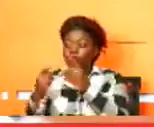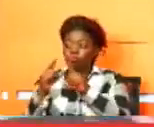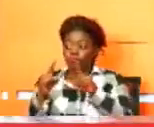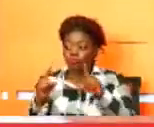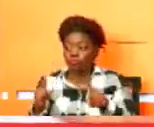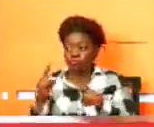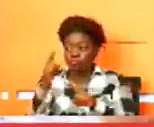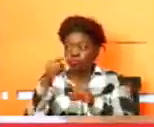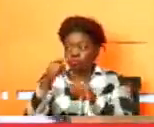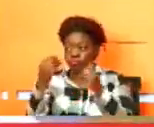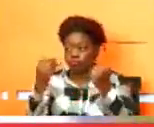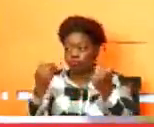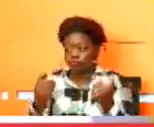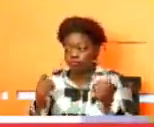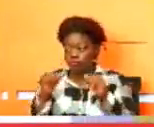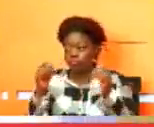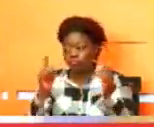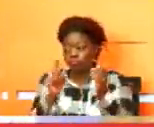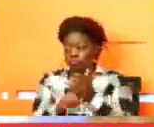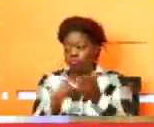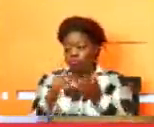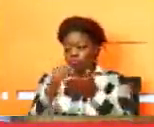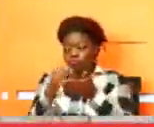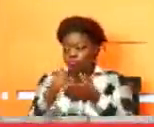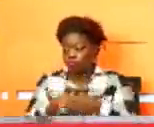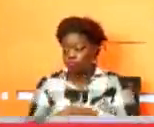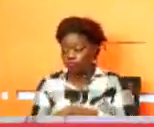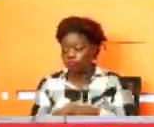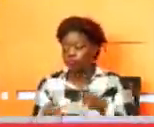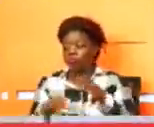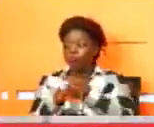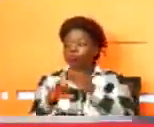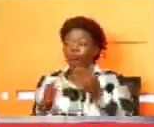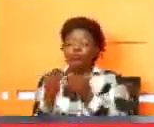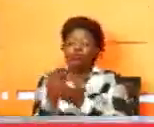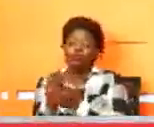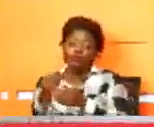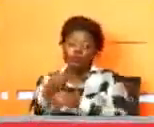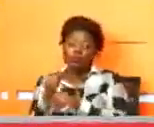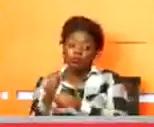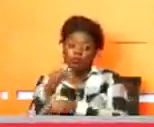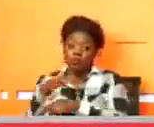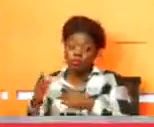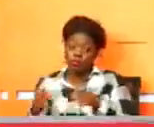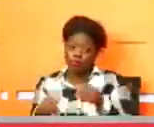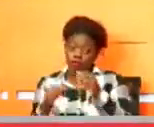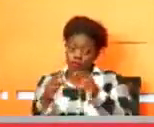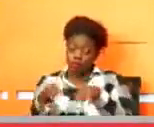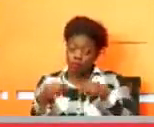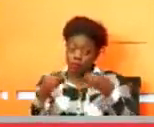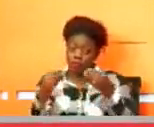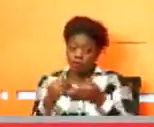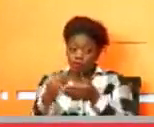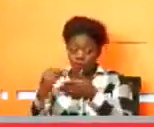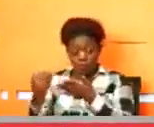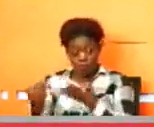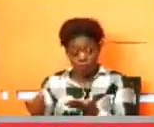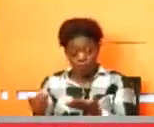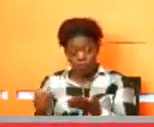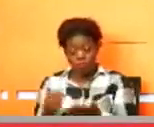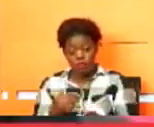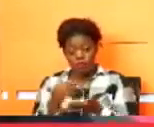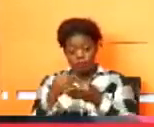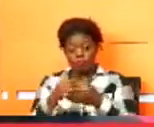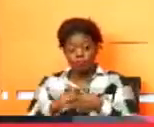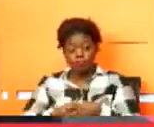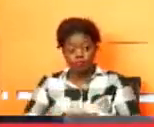na kati. Tebannafuna kuyambibwa wano we basinzidde ne basaba ebitongole byonna ebigabo obuyambi kubabondabonda